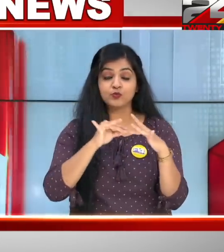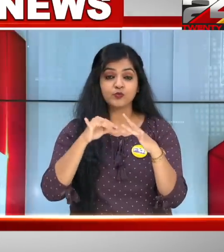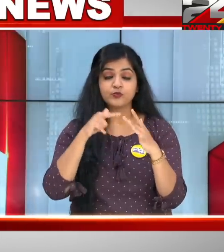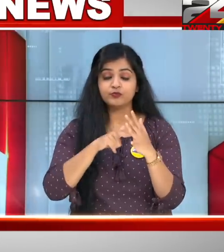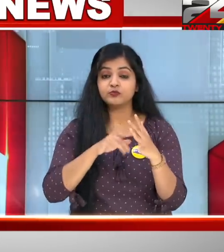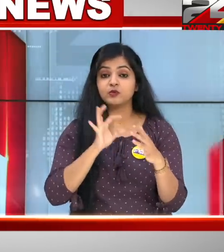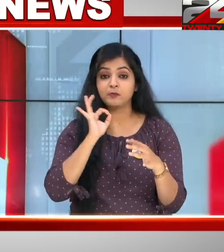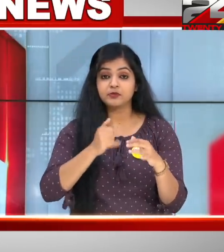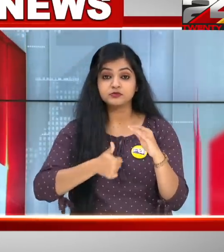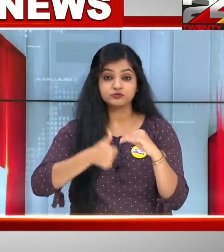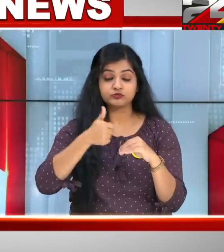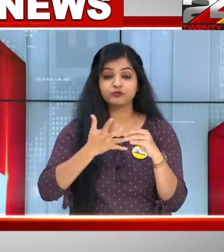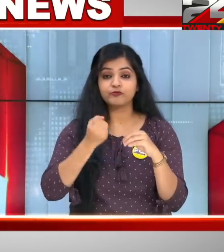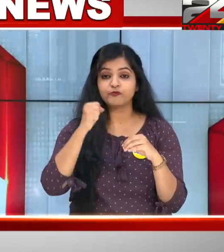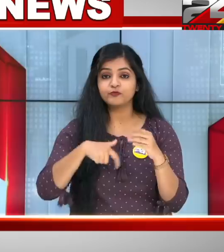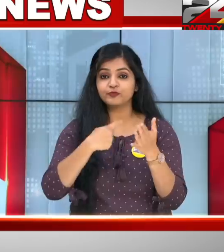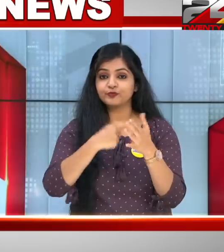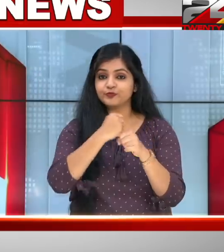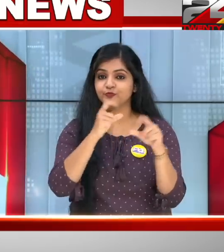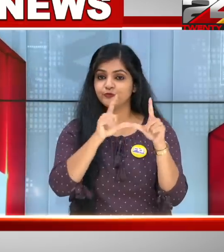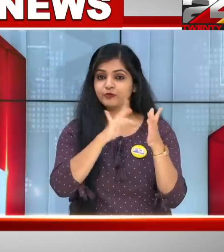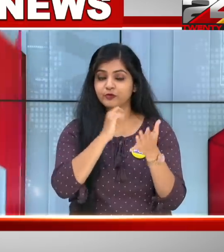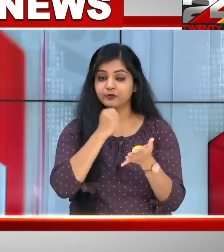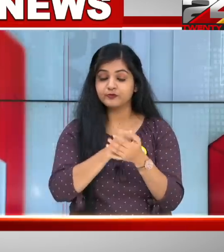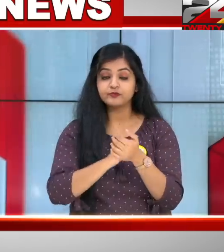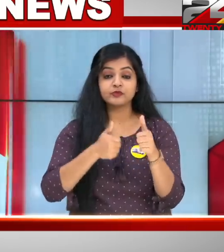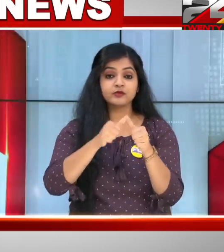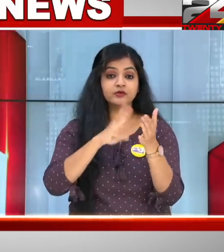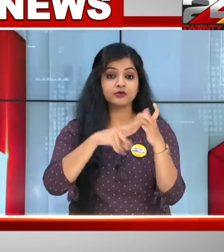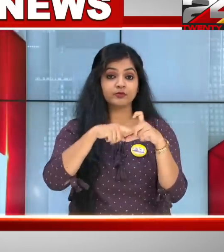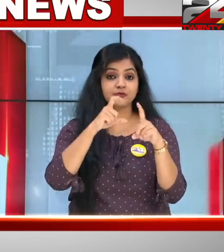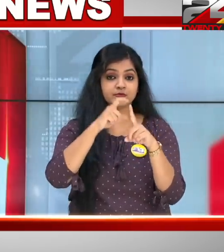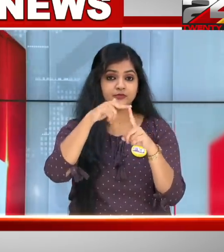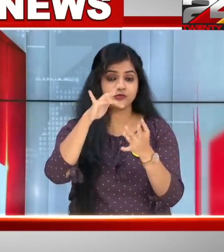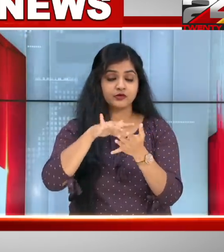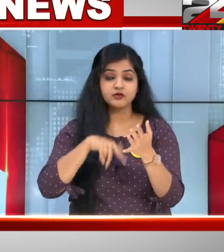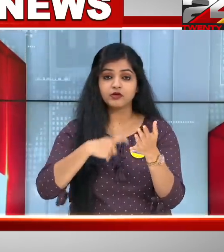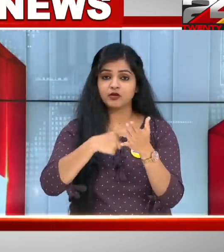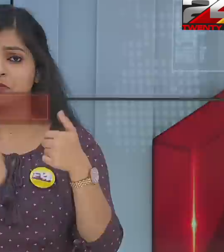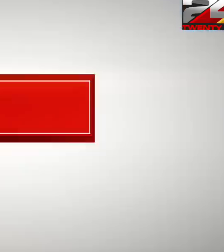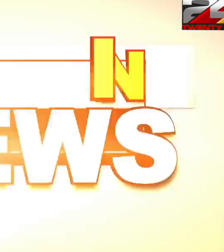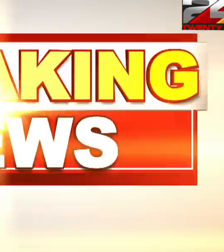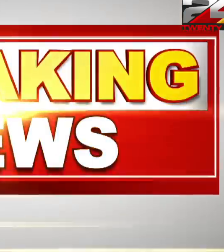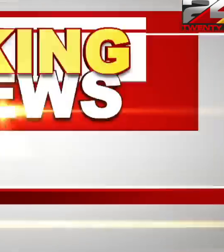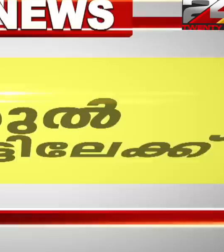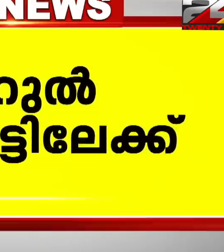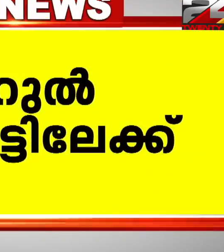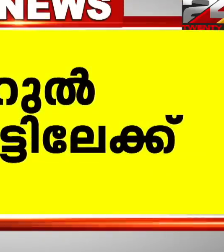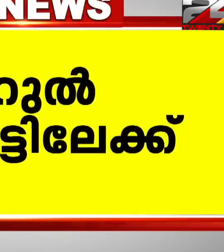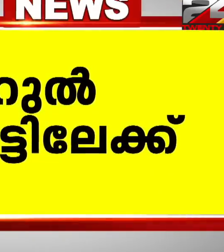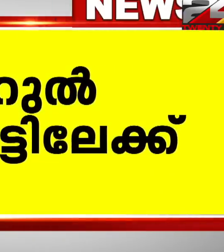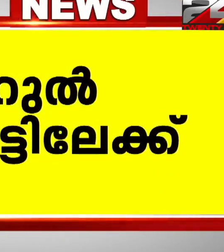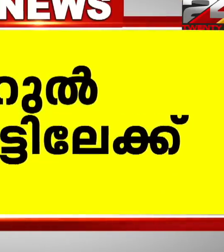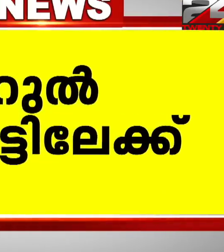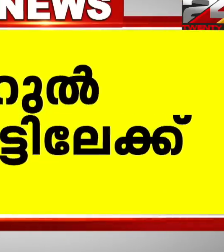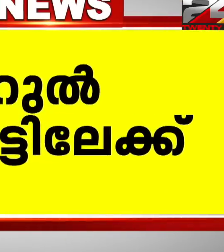മാറ്റുക എന്നുള്ളതാണ് കോൺഗ്രസിന്റെ ലക്ഷ്യം. അമേഠിയിൽ രാഹുൽ ഇത്തവണ മത്സരിക്കുന്നില്ല എന്ന് ഏതാണ്ട് ഉറപ്പായിരിക്കുന്ന ഒരു പശ്ചാത്തലത്തിൽ കൂടി